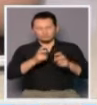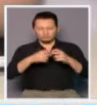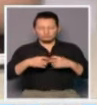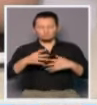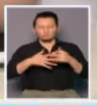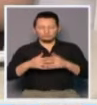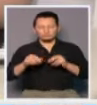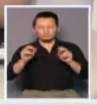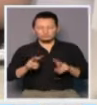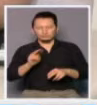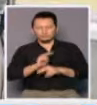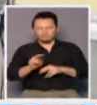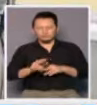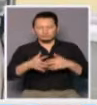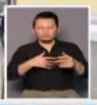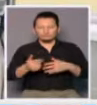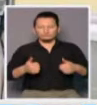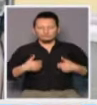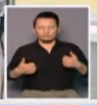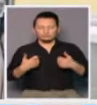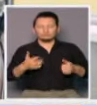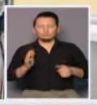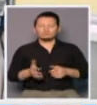отрабатывают на специальных роботизированных муляжах.